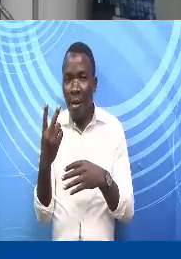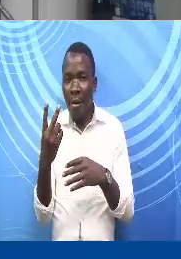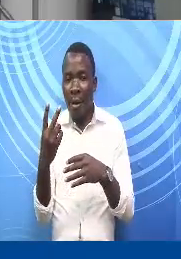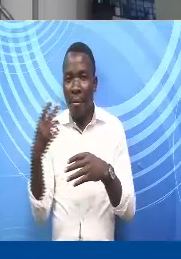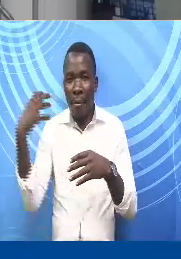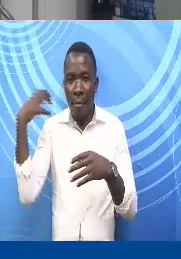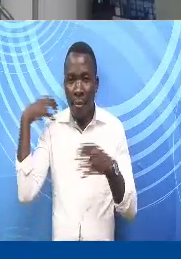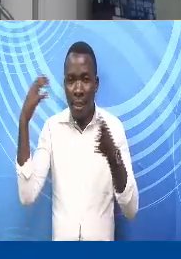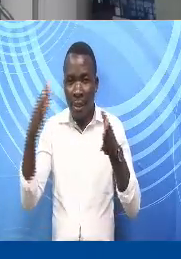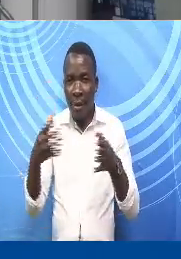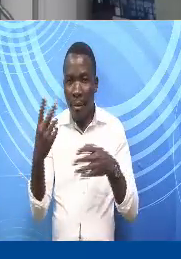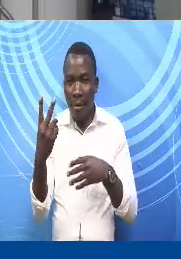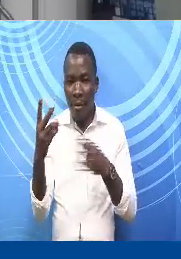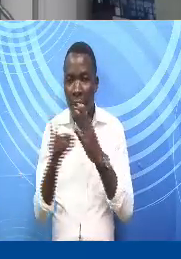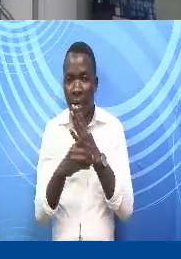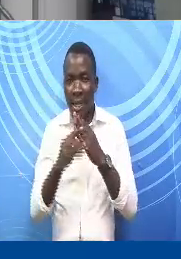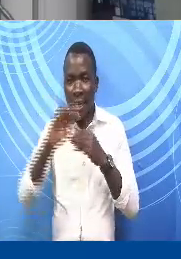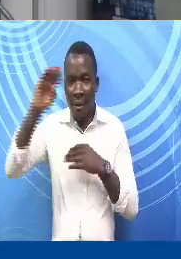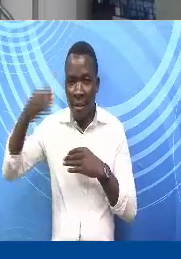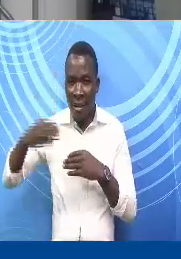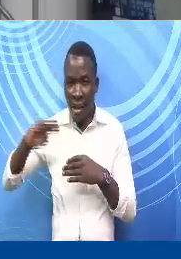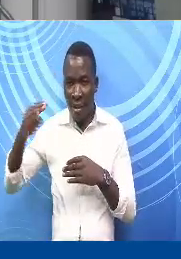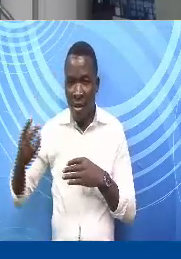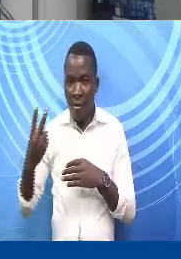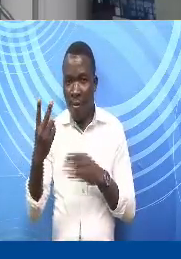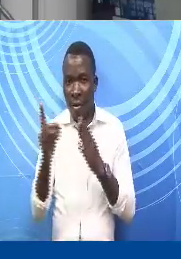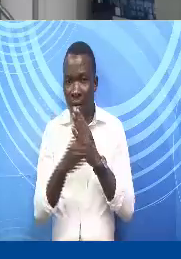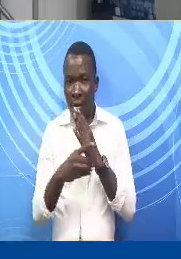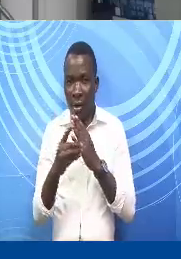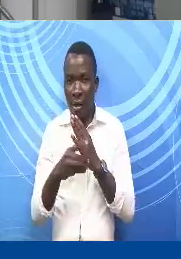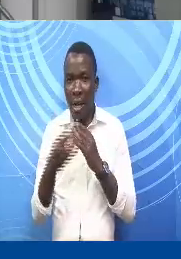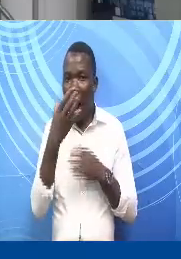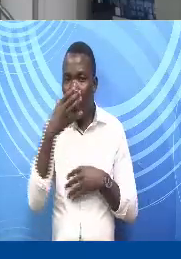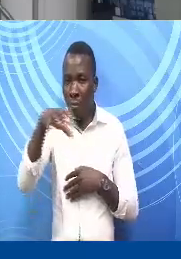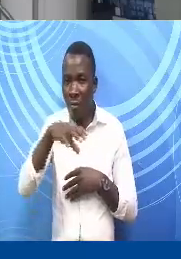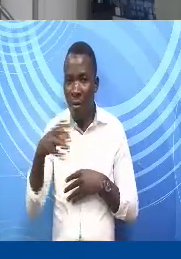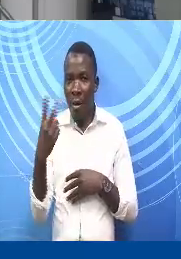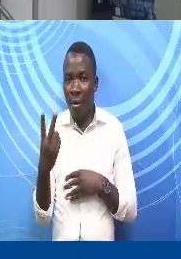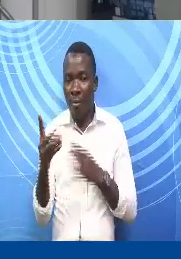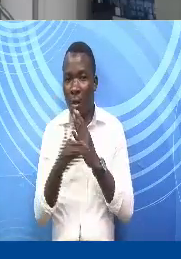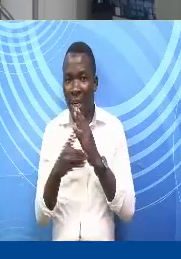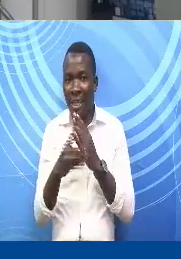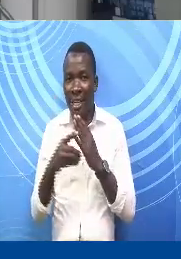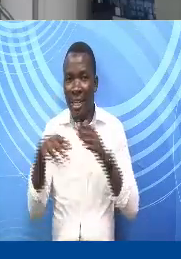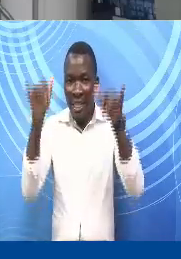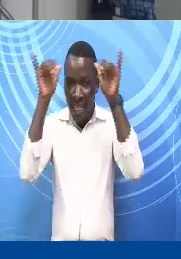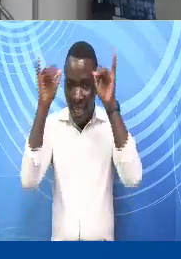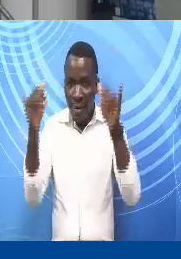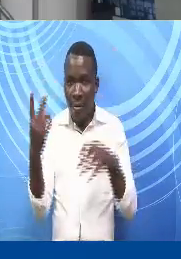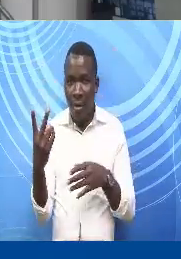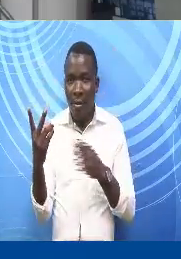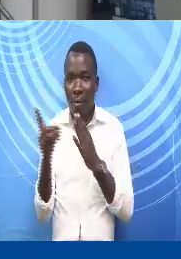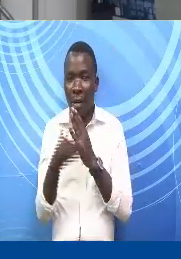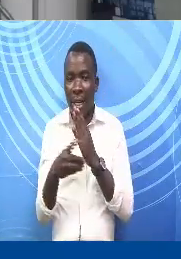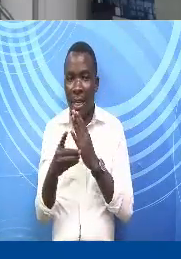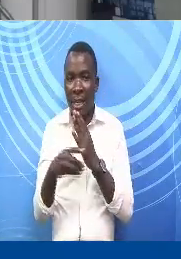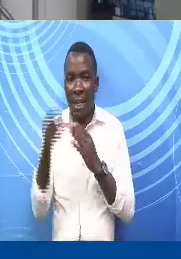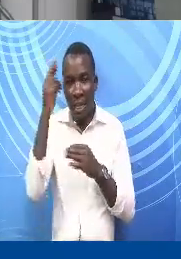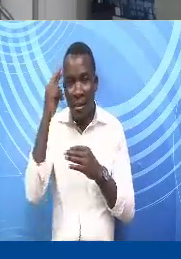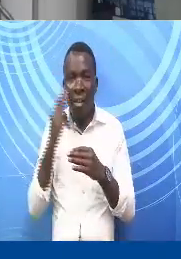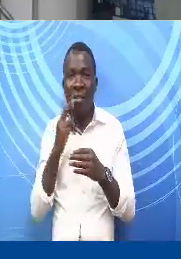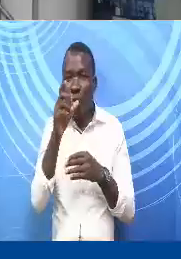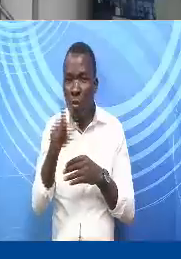Gicumbi 2 bo mu karere ka Muhanga 2 bo mu karere ka Nyagatare babiri bo mu karere ka Ruhango umuntu umwe wo mu karere